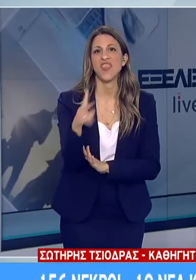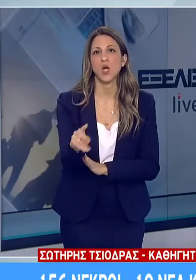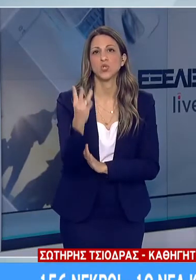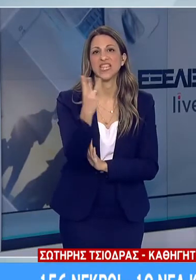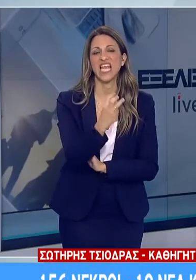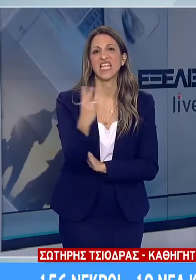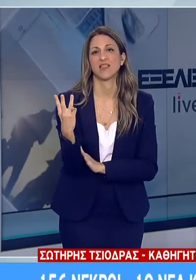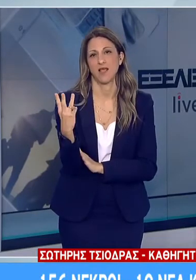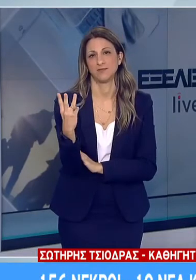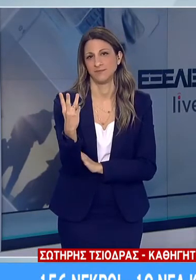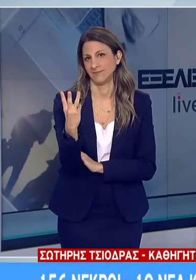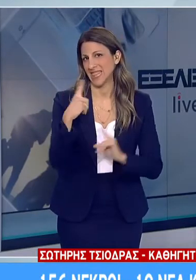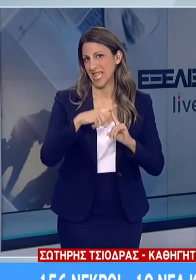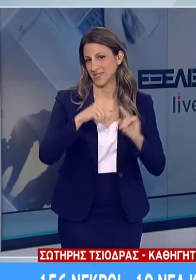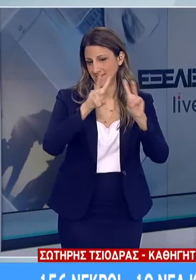116.233 κλινικά δείγματα.